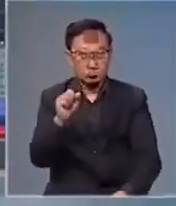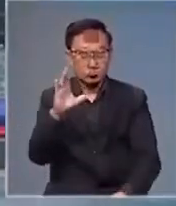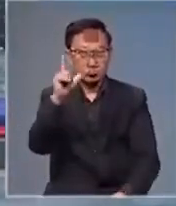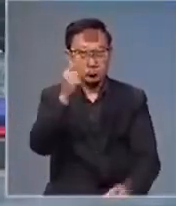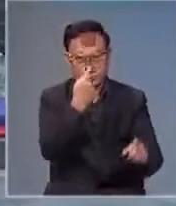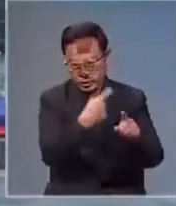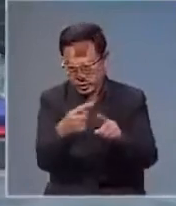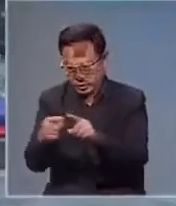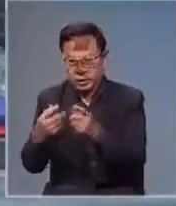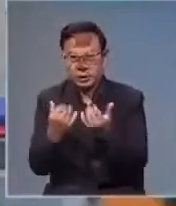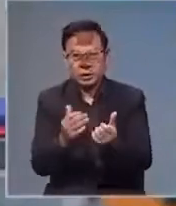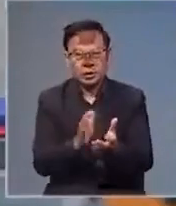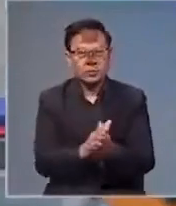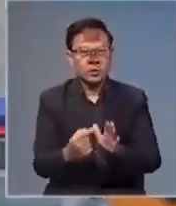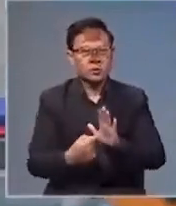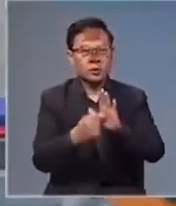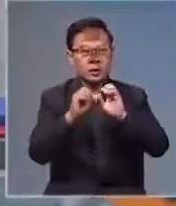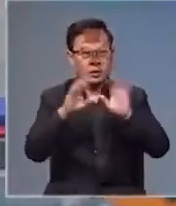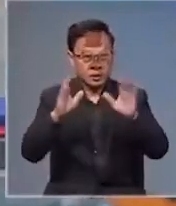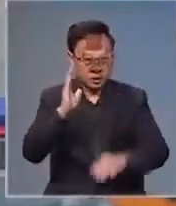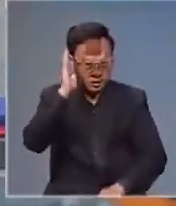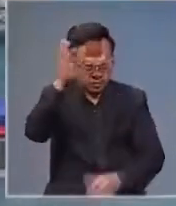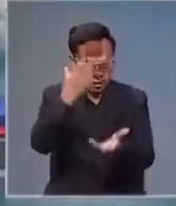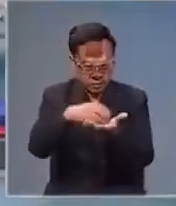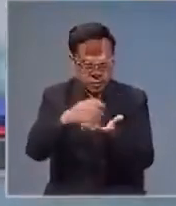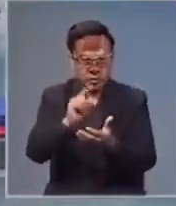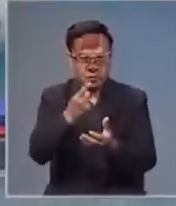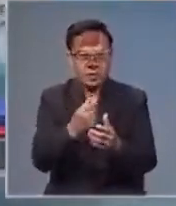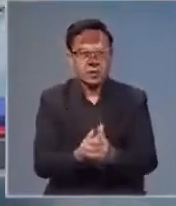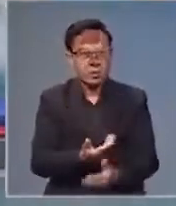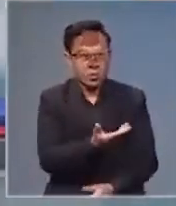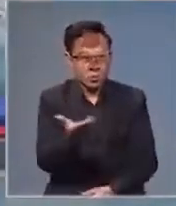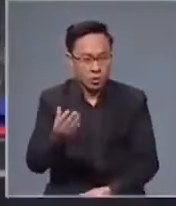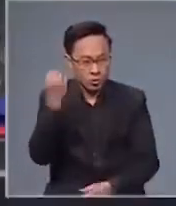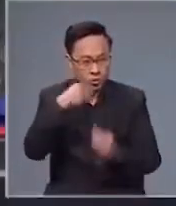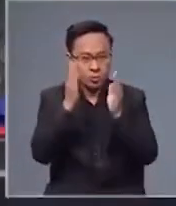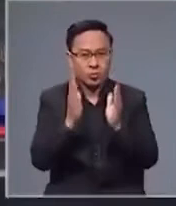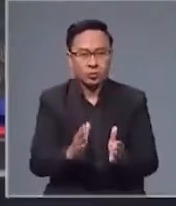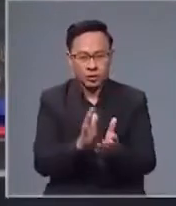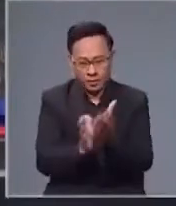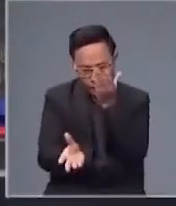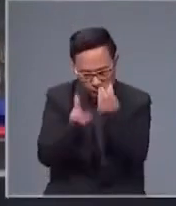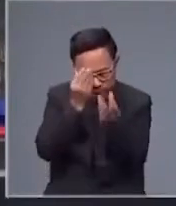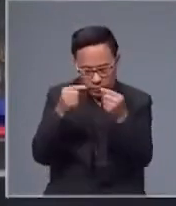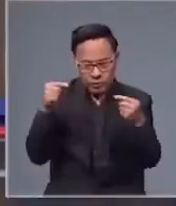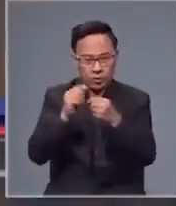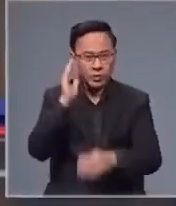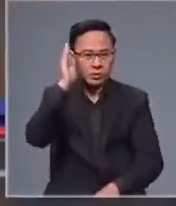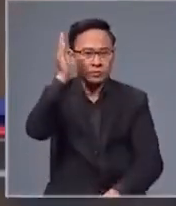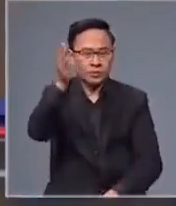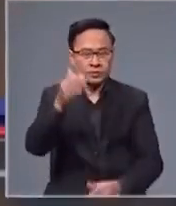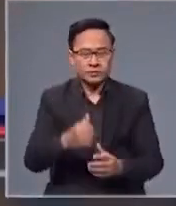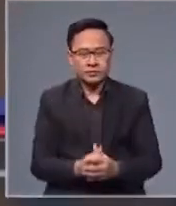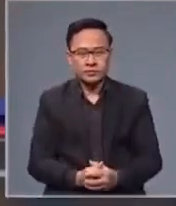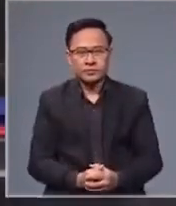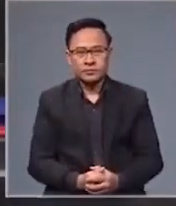างๆจะปรากฏให้เห็นในตอนหน้าจึงขอเชิญชวนทุกท่านโปรดติดตามชมในครั้งต่อไป